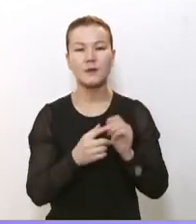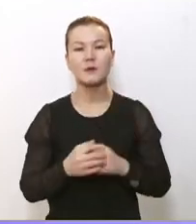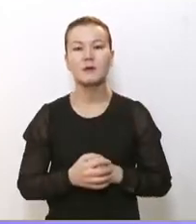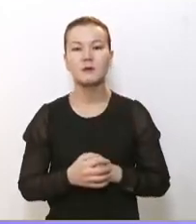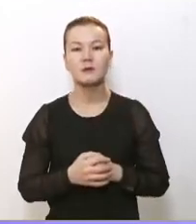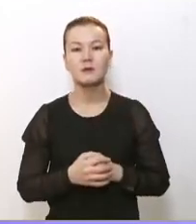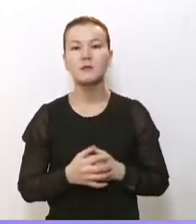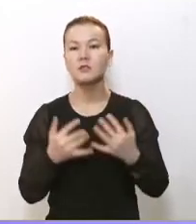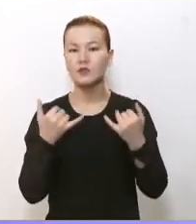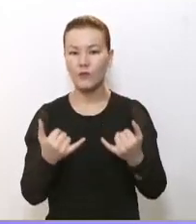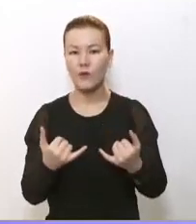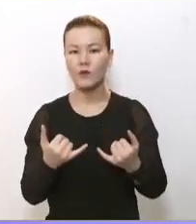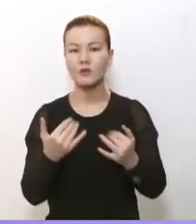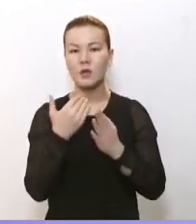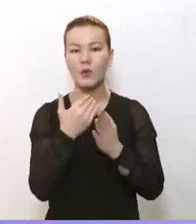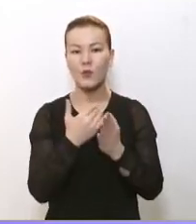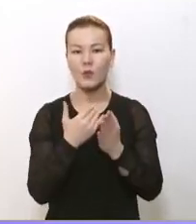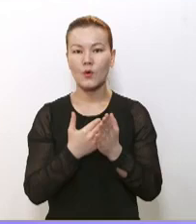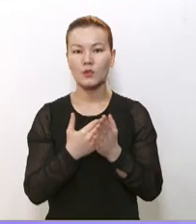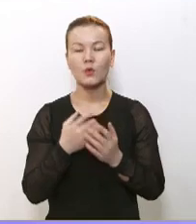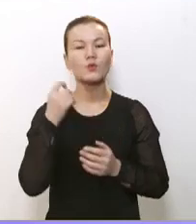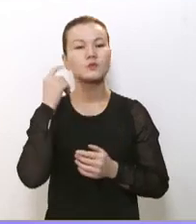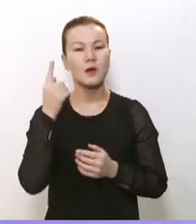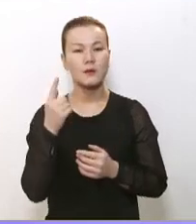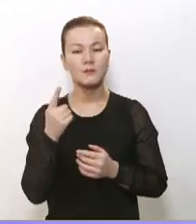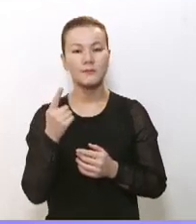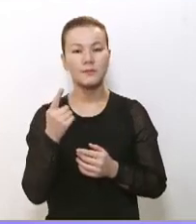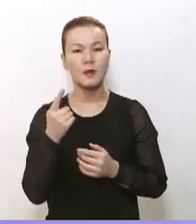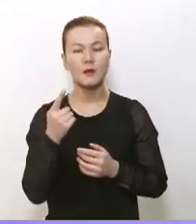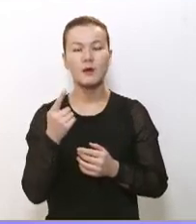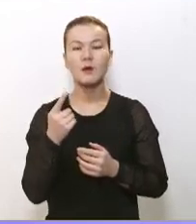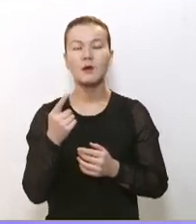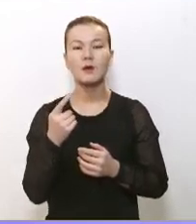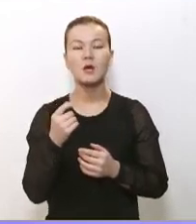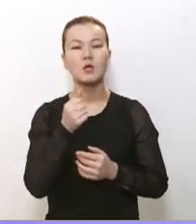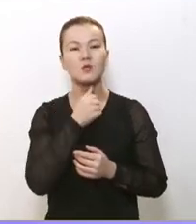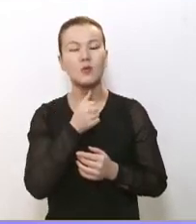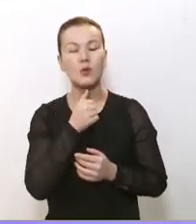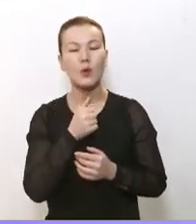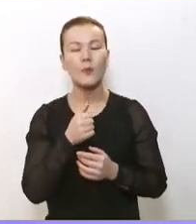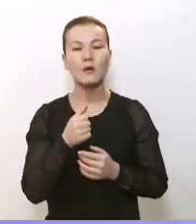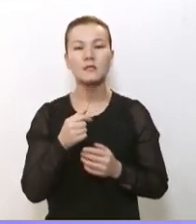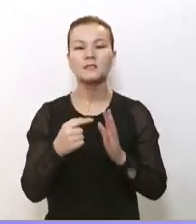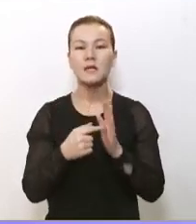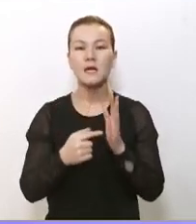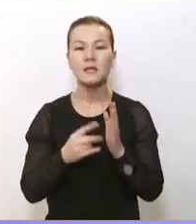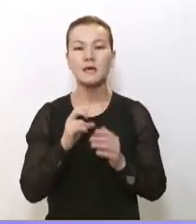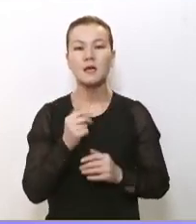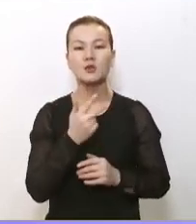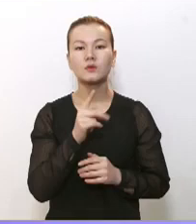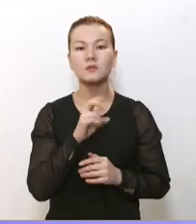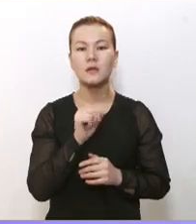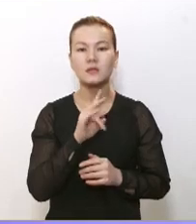127. Сегодня на уроке узнаем прием деления на трехзначное